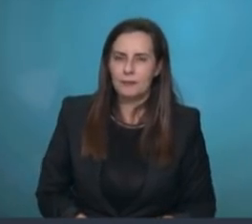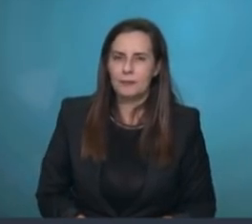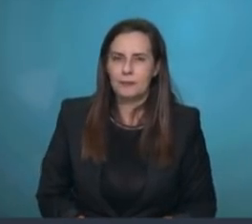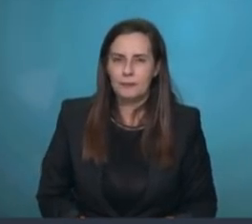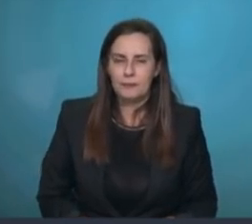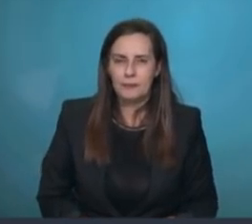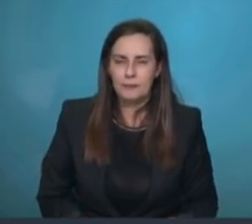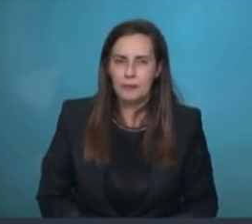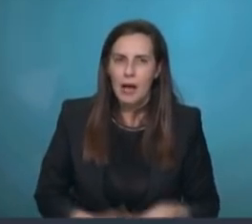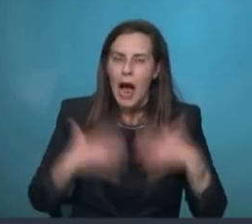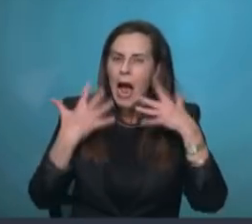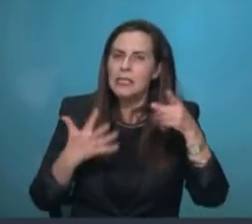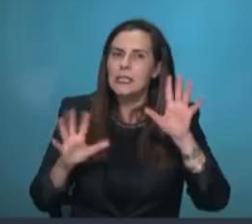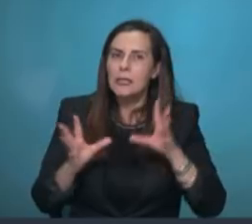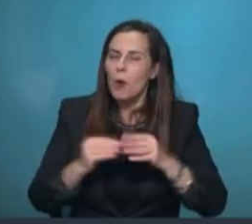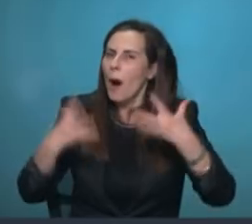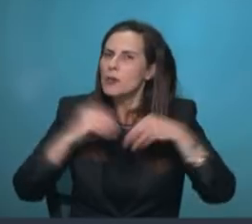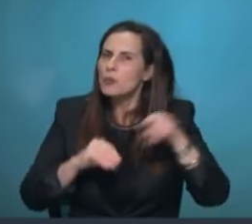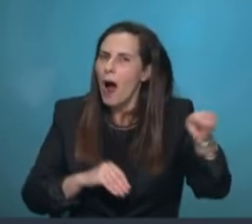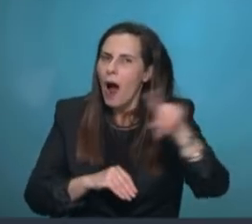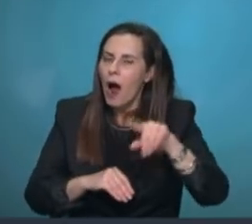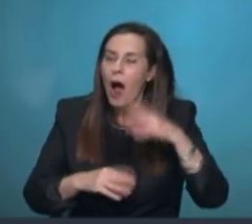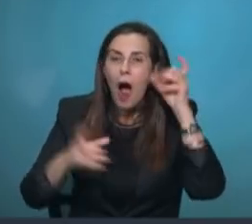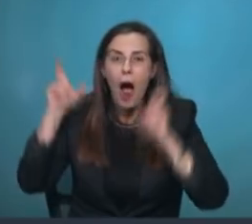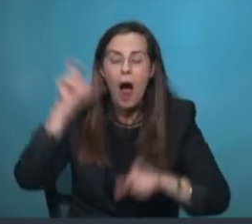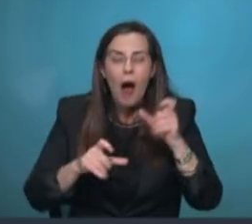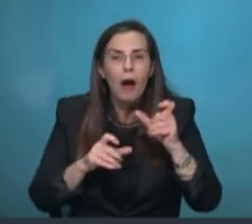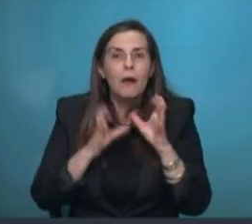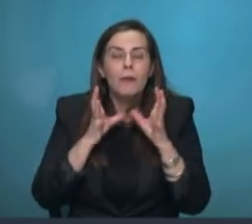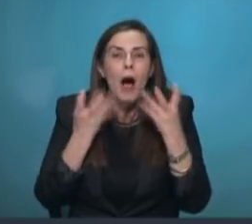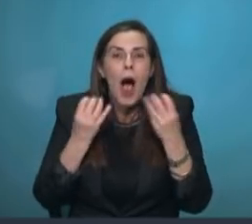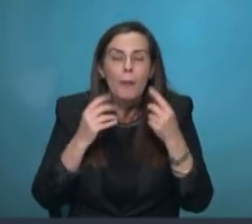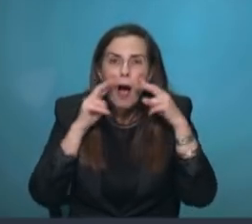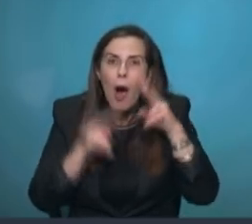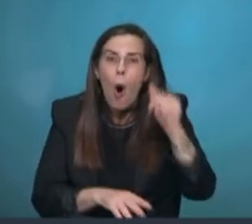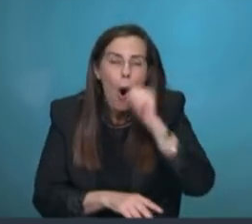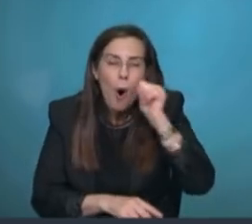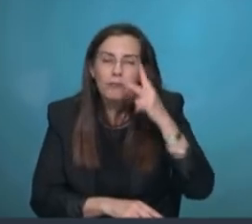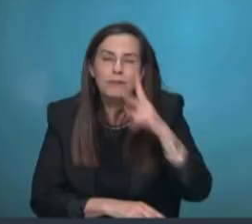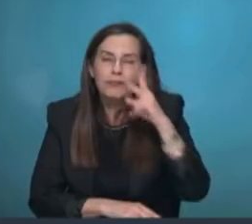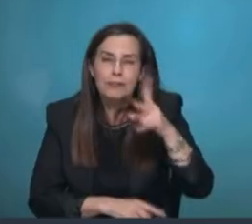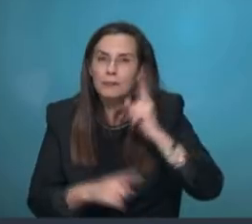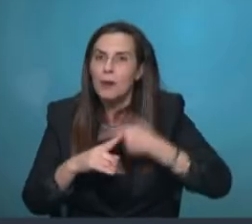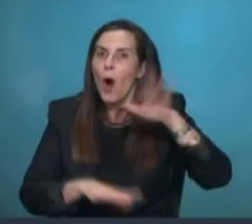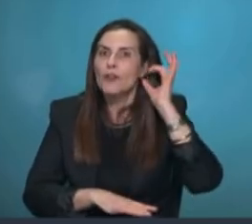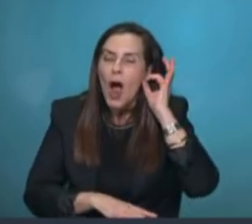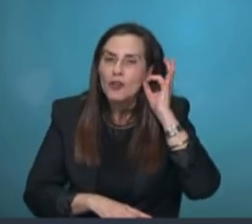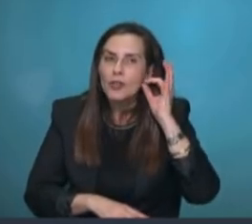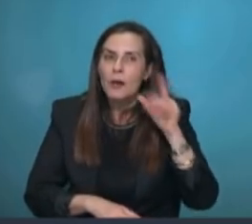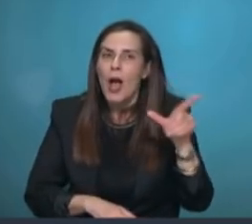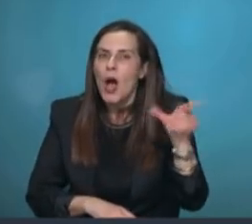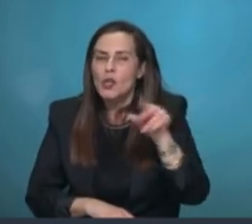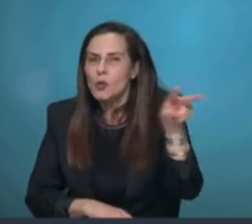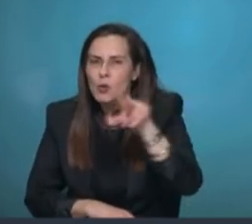הדרמה המוזיקלית משפחתית הזאת סוחפת אחריה ישראלים רבים שהפכו לצופים אדוקים, בעיקר צופות. הזוגיות של פארוק